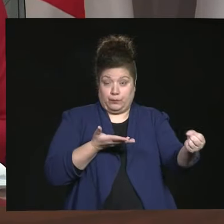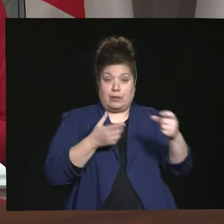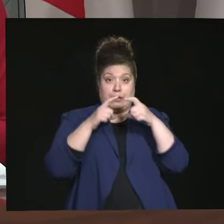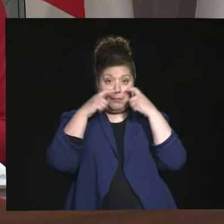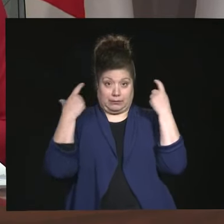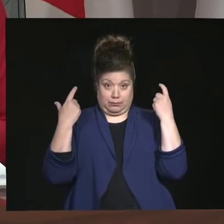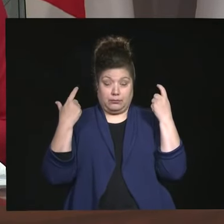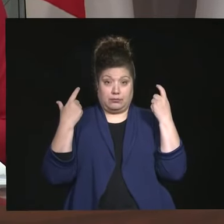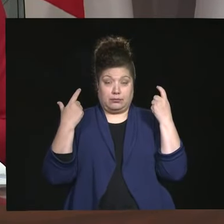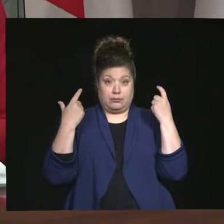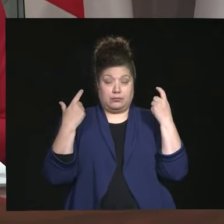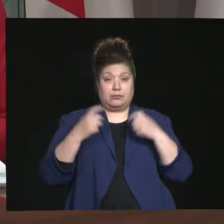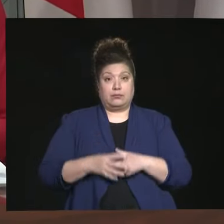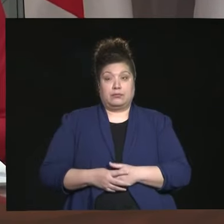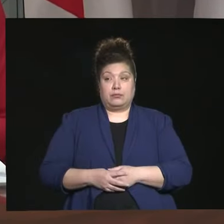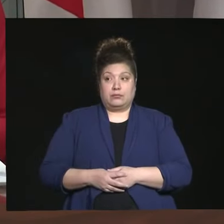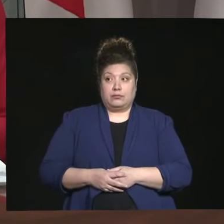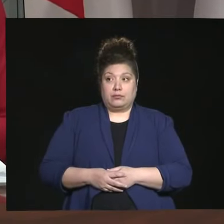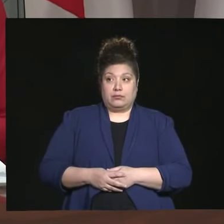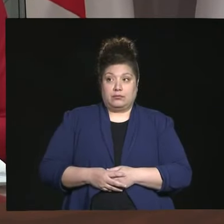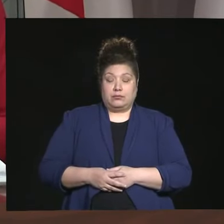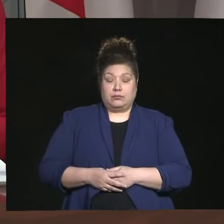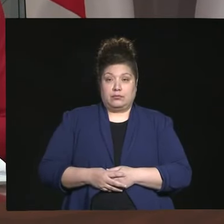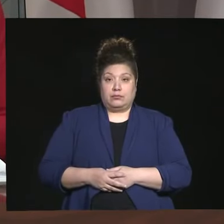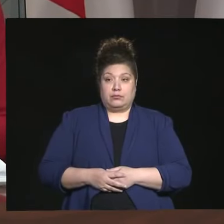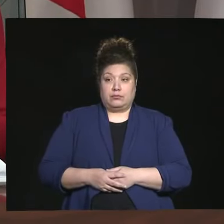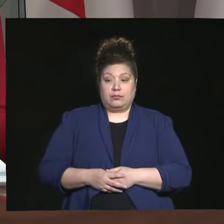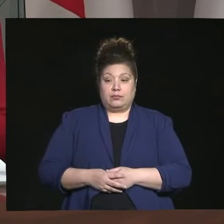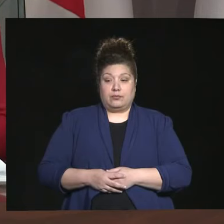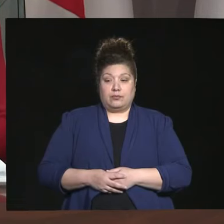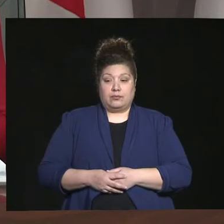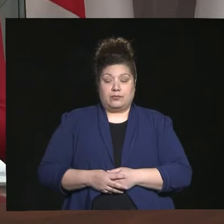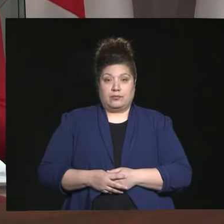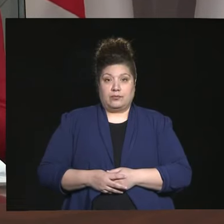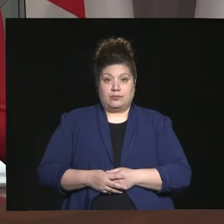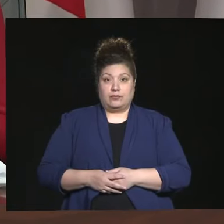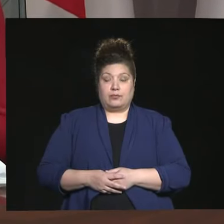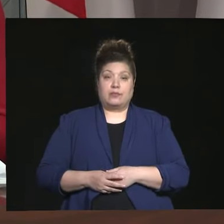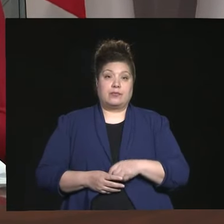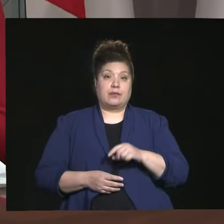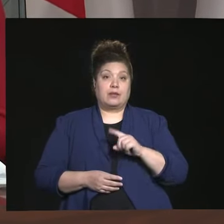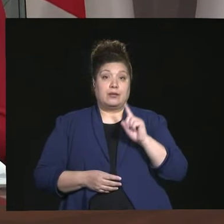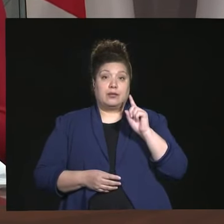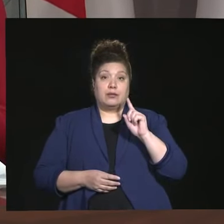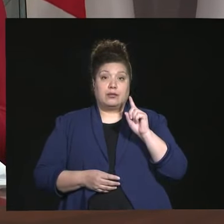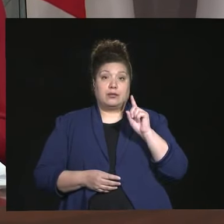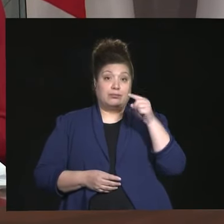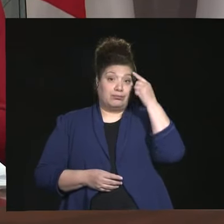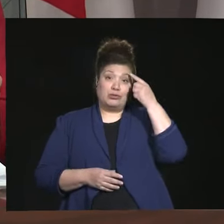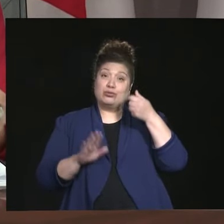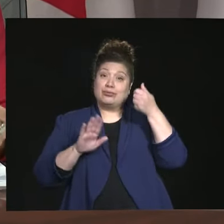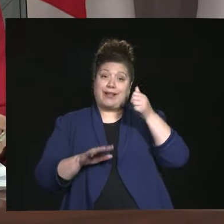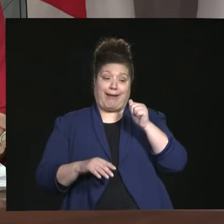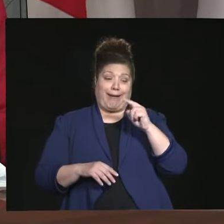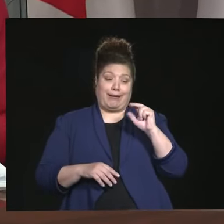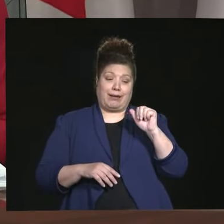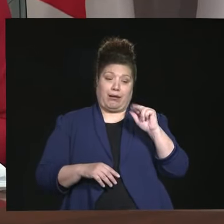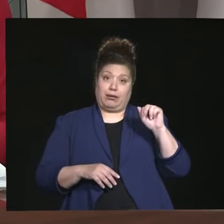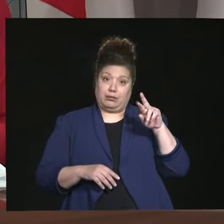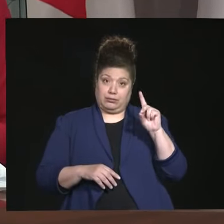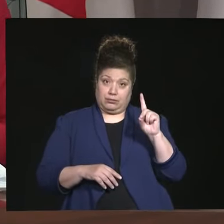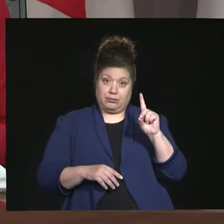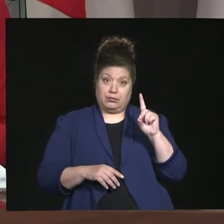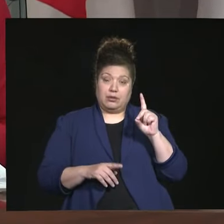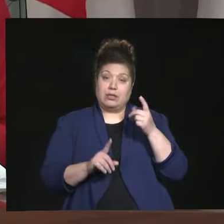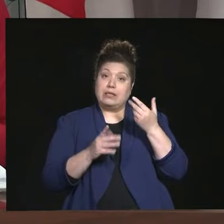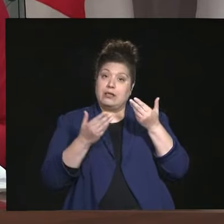La ministre en Inde est en train de travailler particulièrement sur cet enjeu,